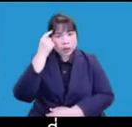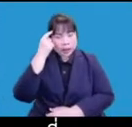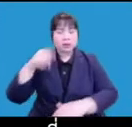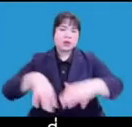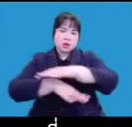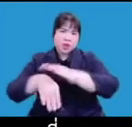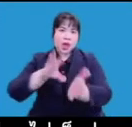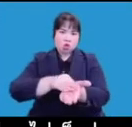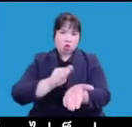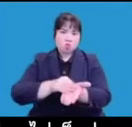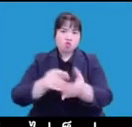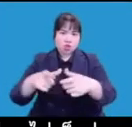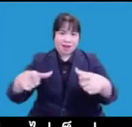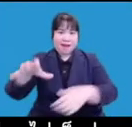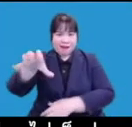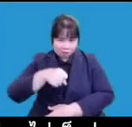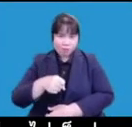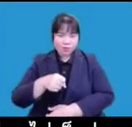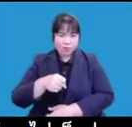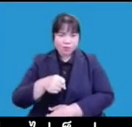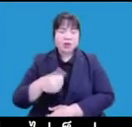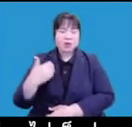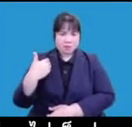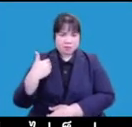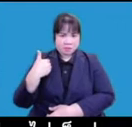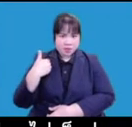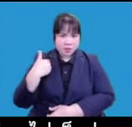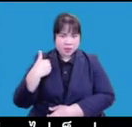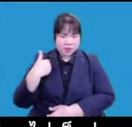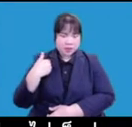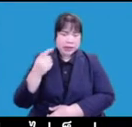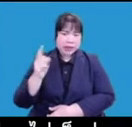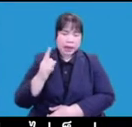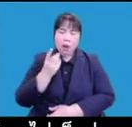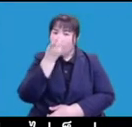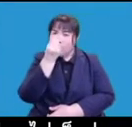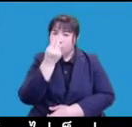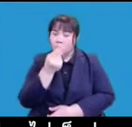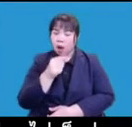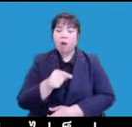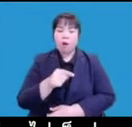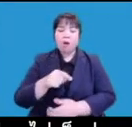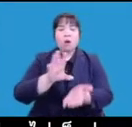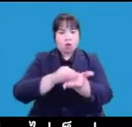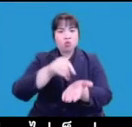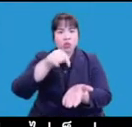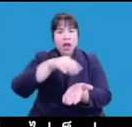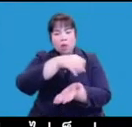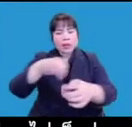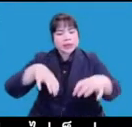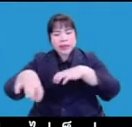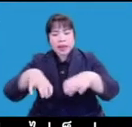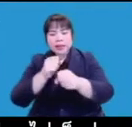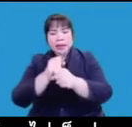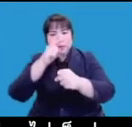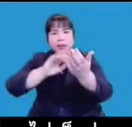ครับจังหวะนั้นคือจังหวะที่สภาพัฒน์เนี่ยได้รับคำสั่งมาว่าให้ลองไปหาดูว่าจะใช้ Big Data ในการบริหารราชการแผ่นดินได้ไงบ้างนะครับ